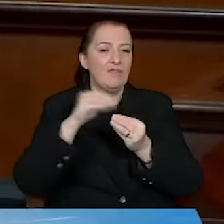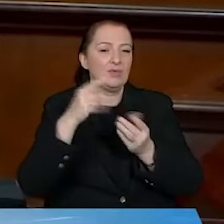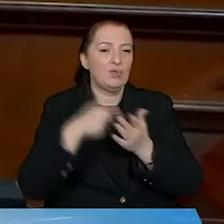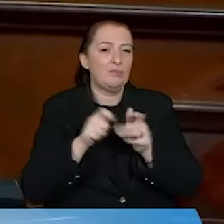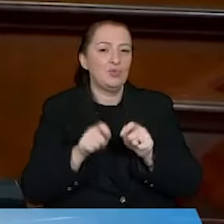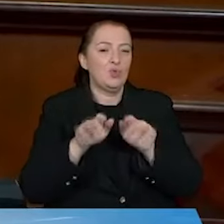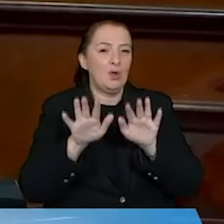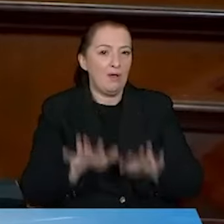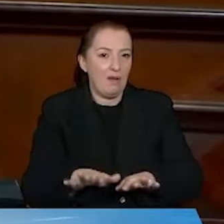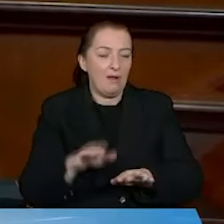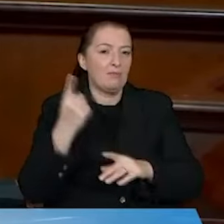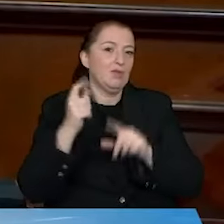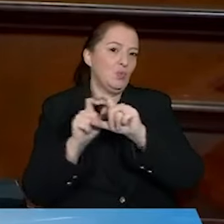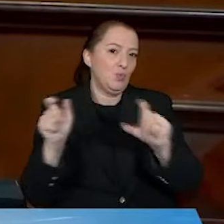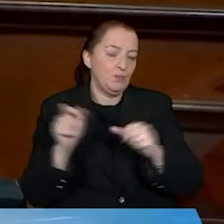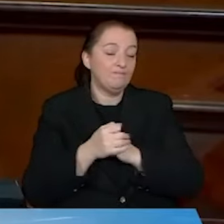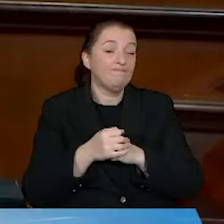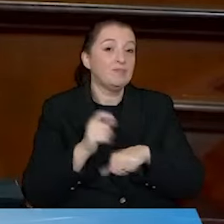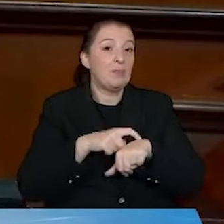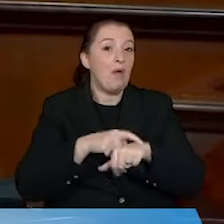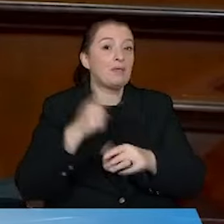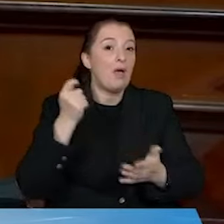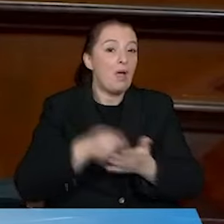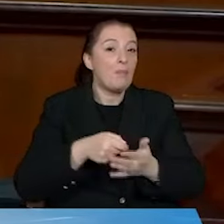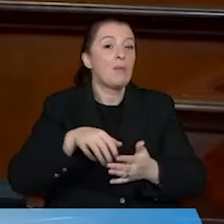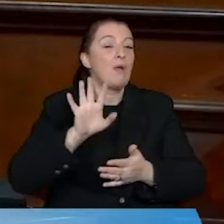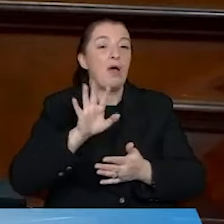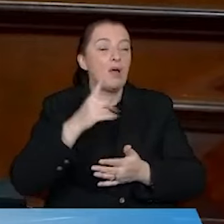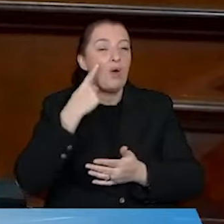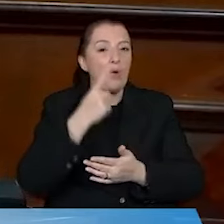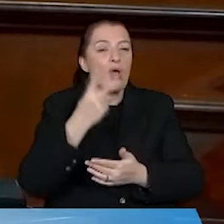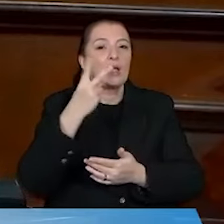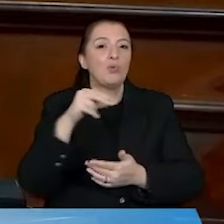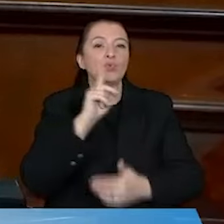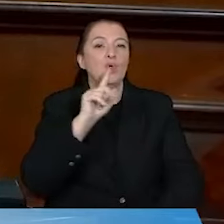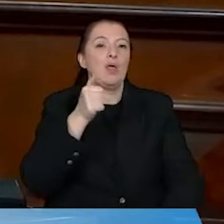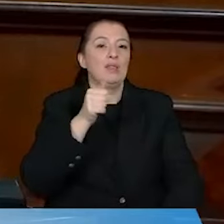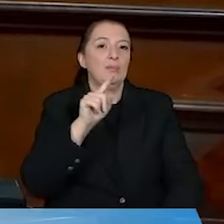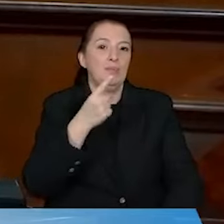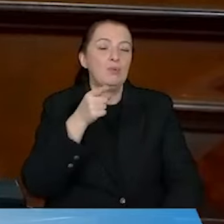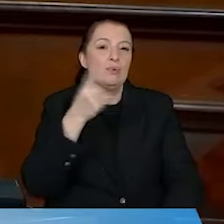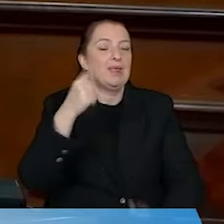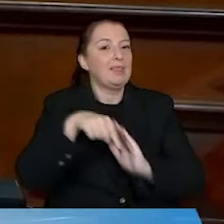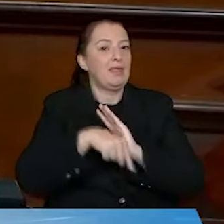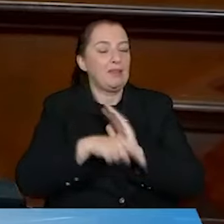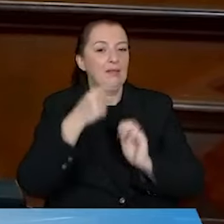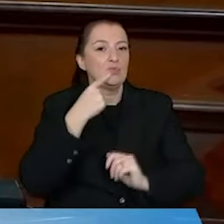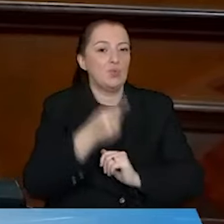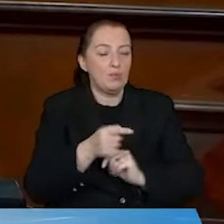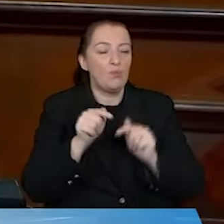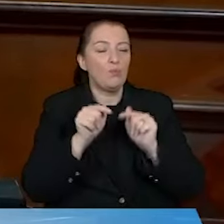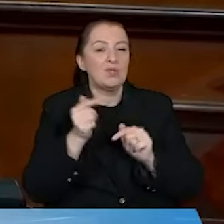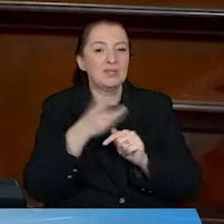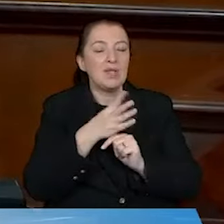zorunda bırakılan bir kurum. Zamanında yapılmayan ödemelerin yükü ne kadarmış? 2.116.000 lira. Burada bir detay daha vereyim. Bu